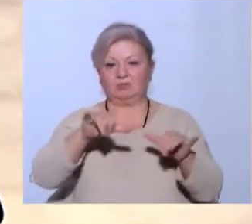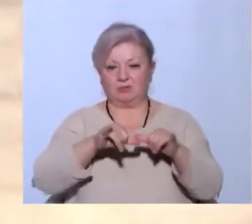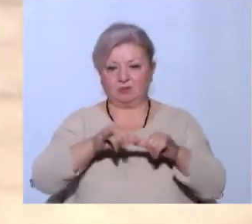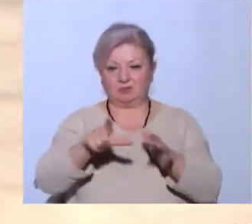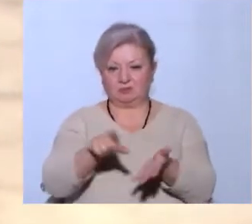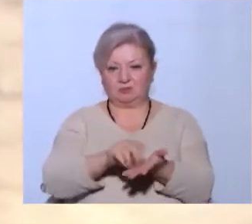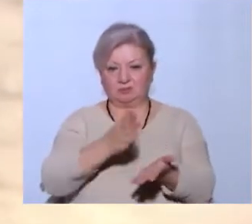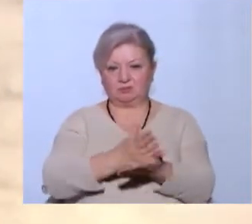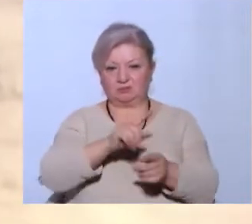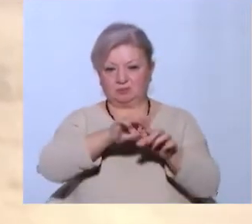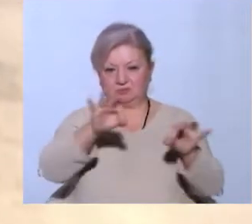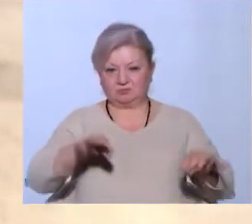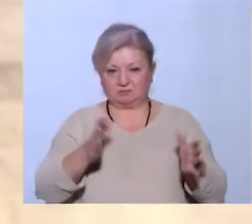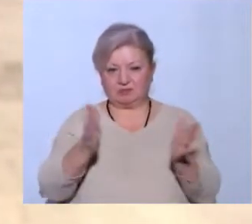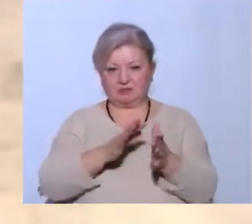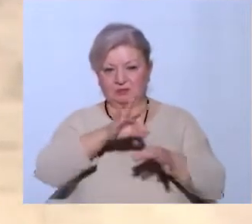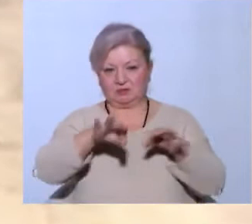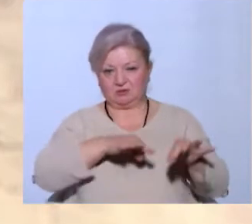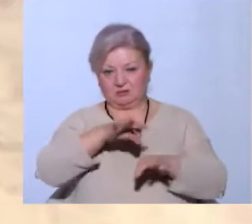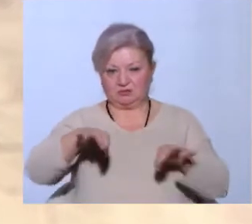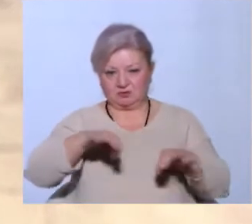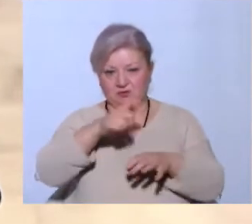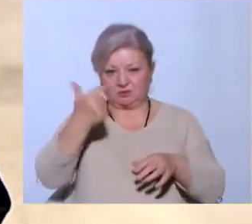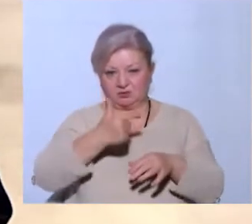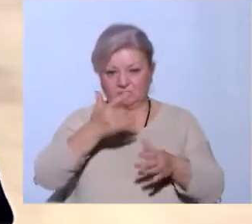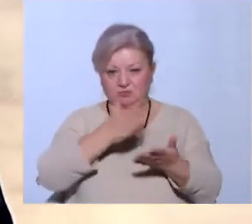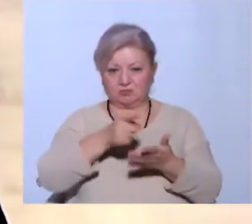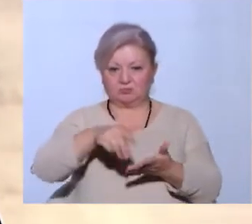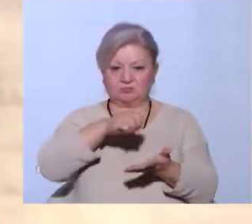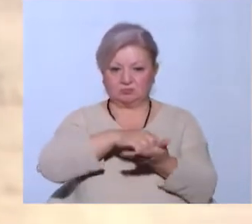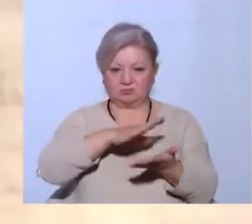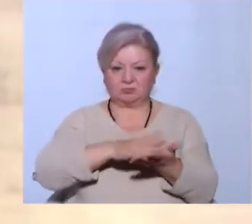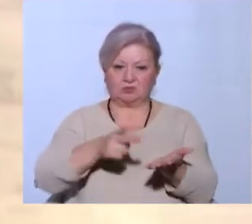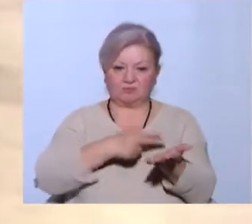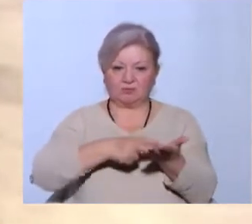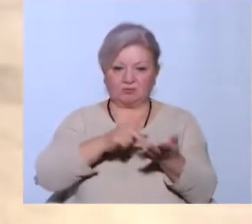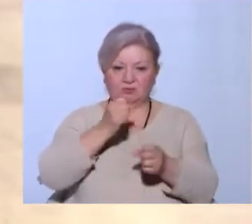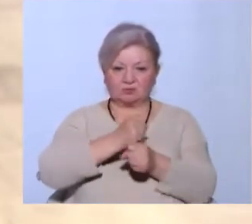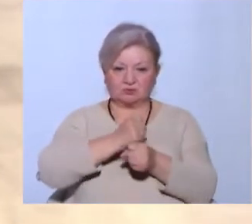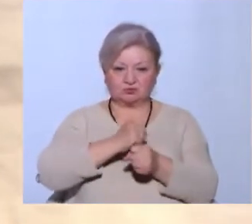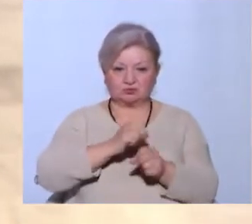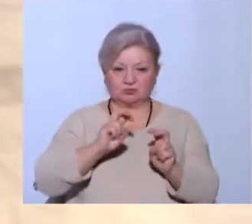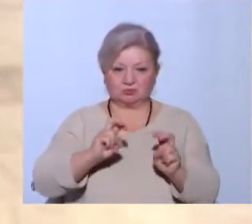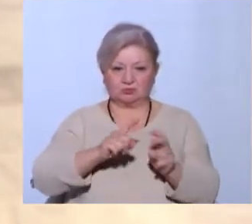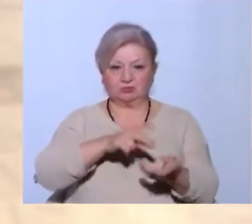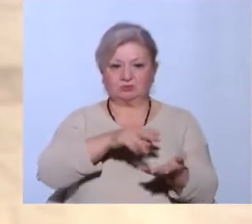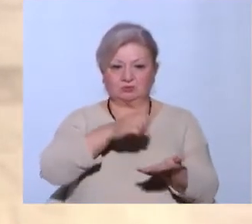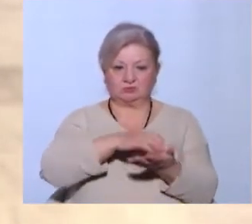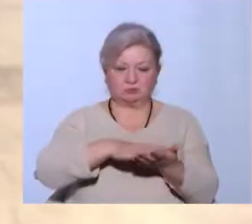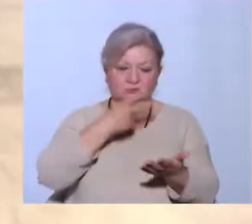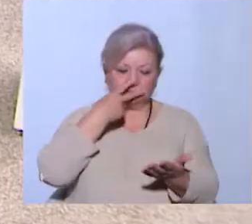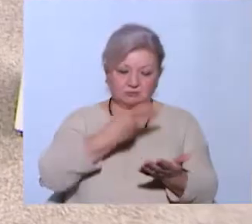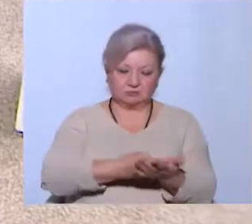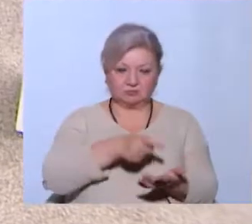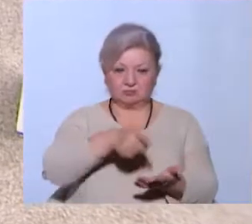საქართველოს ატლასი და სამუშაო რბეულები და მოინიშნავთ იმ ძირითად საკითხებს, რაზეც საუბრობთ ხოლმე. დააკვირდით თქვენს ატლასებს